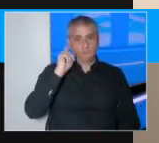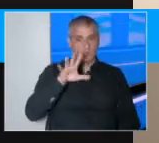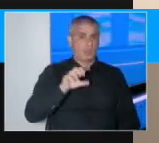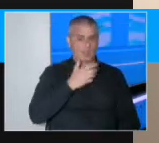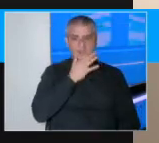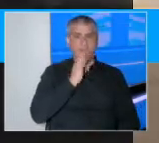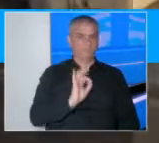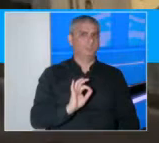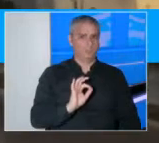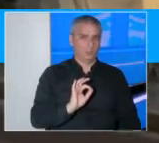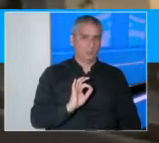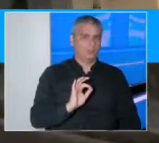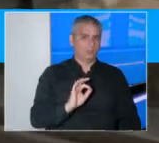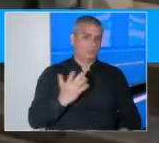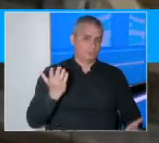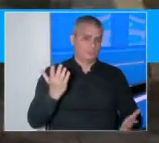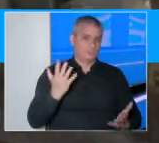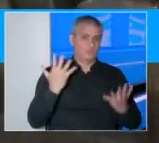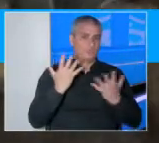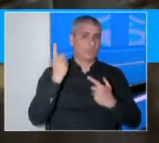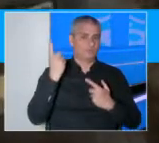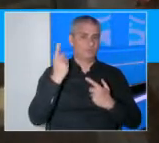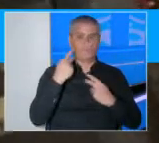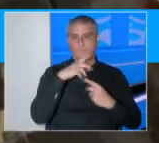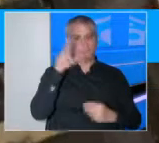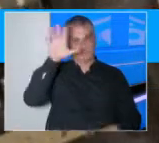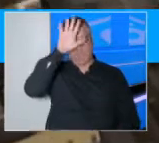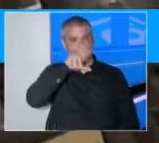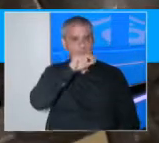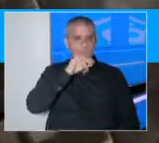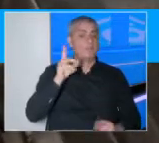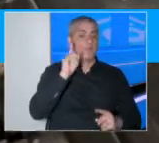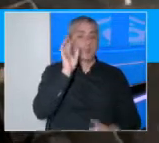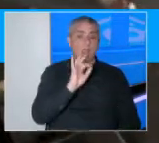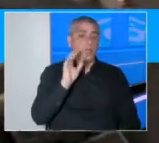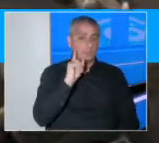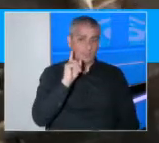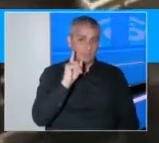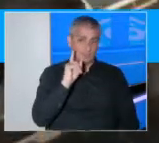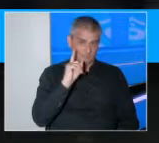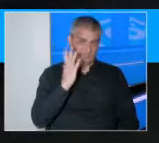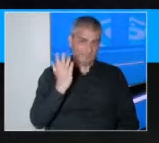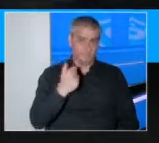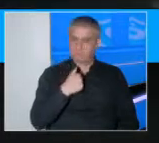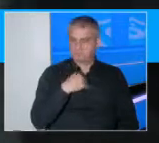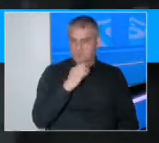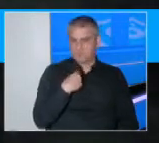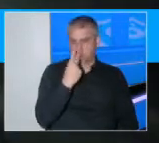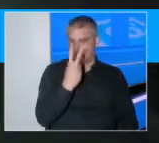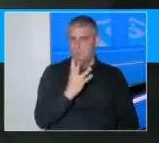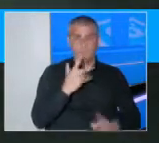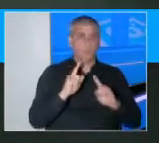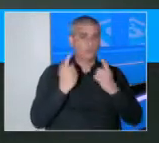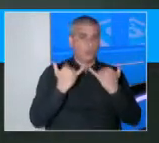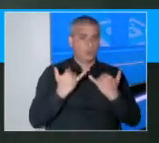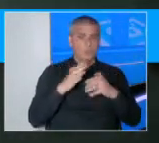לקחת ברצינות את האופן שבו מתבטאים האיראנים יחד עם זאת, יחד עם זאת. אני עדיין רואה בכל מה